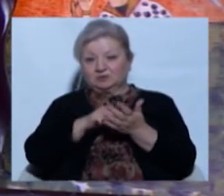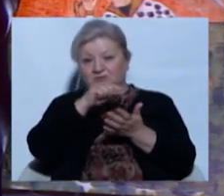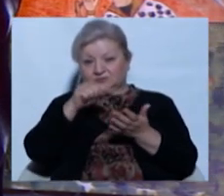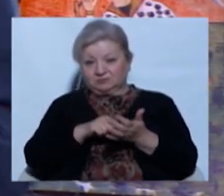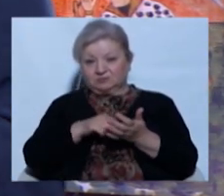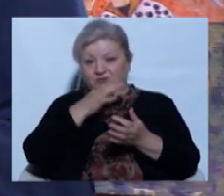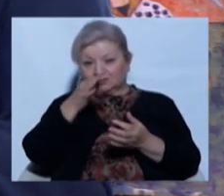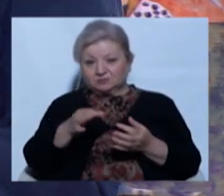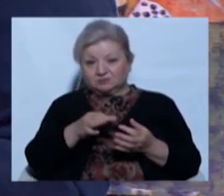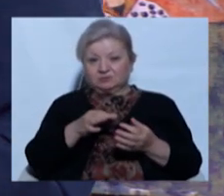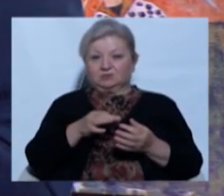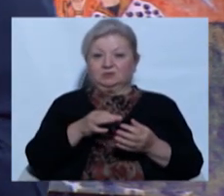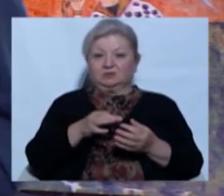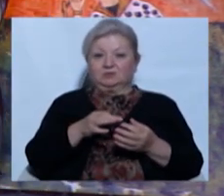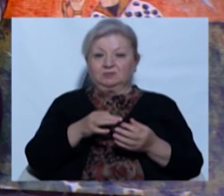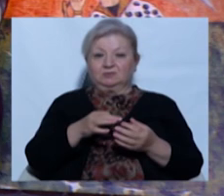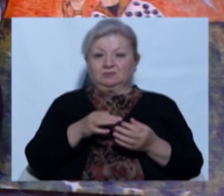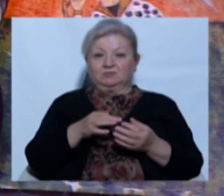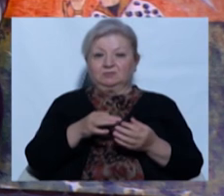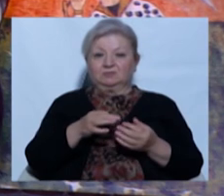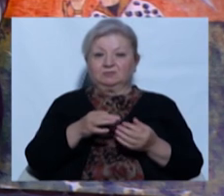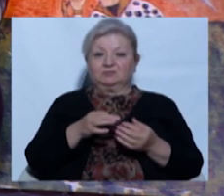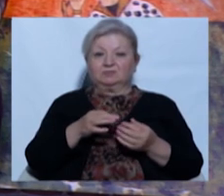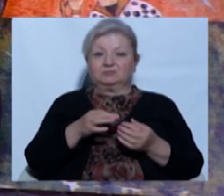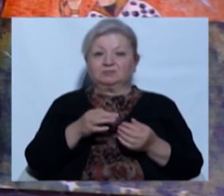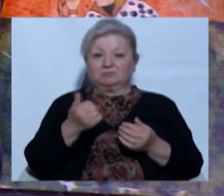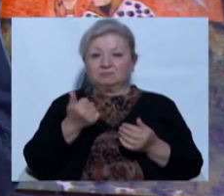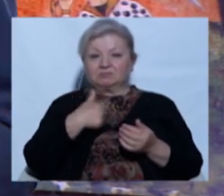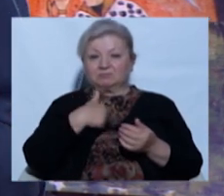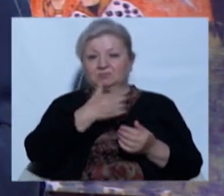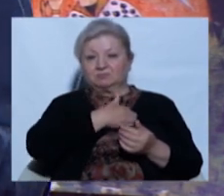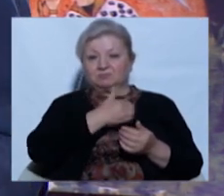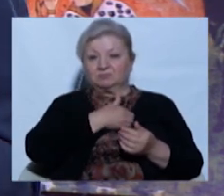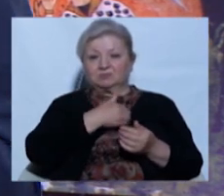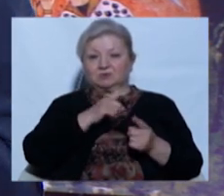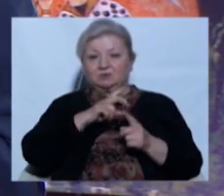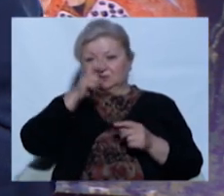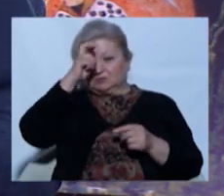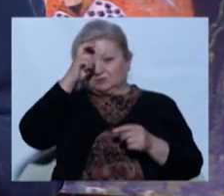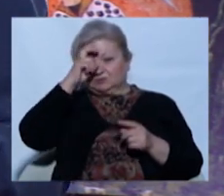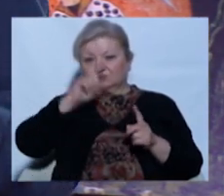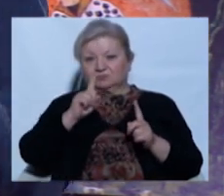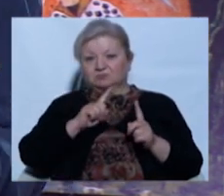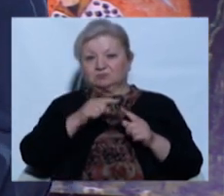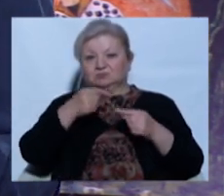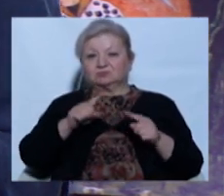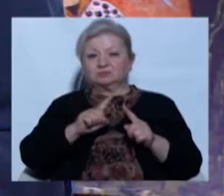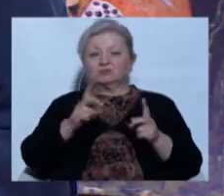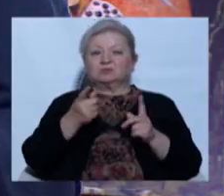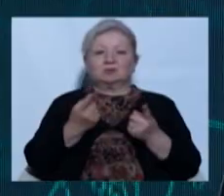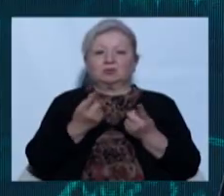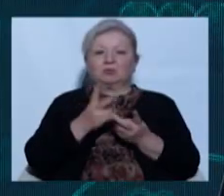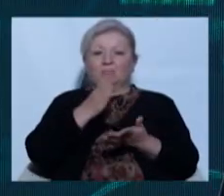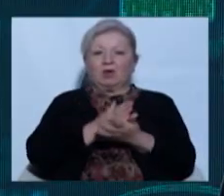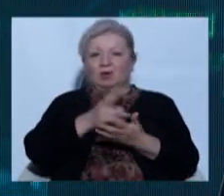სწორედ დაგისვამთ, და ჩვენ მე მინდა რომ იმსჯელოთ თქვენ სახელმწიფოების არსებობაზე ზოგადად, რატომ არსებობს